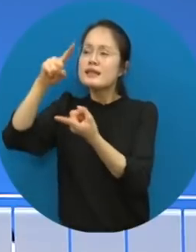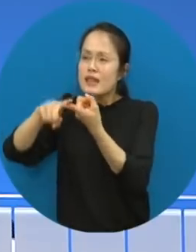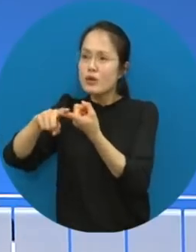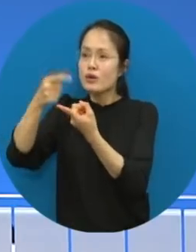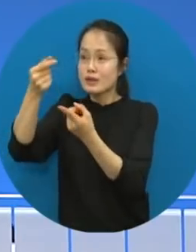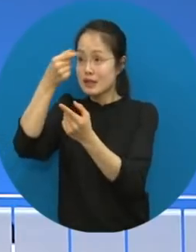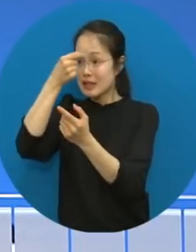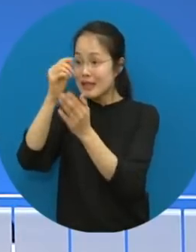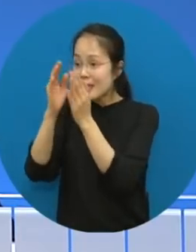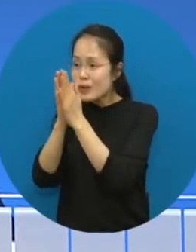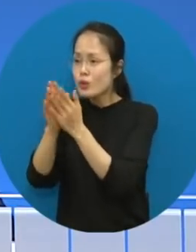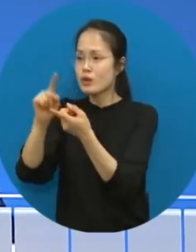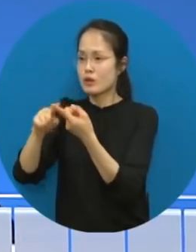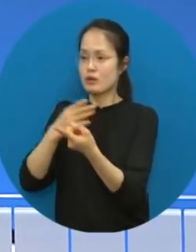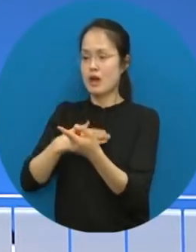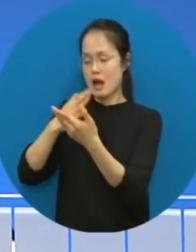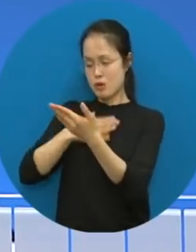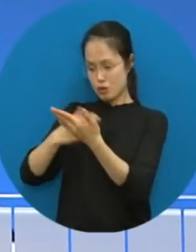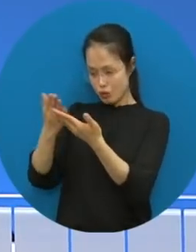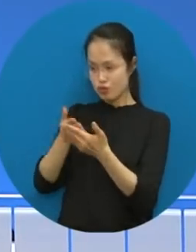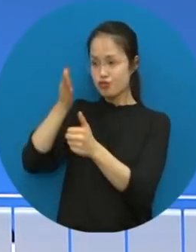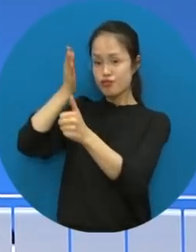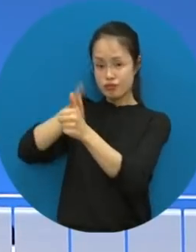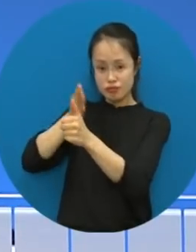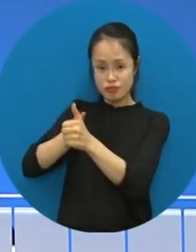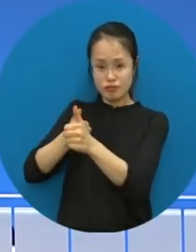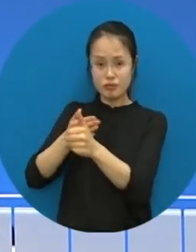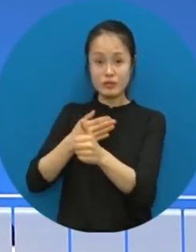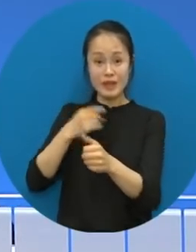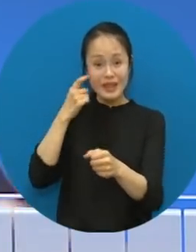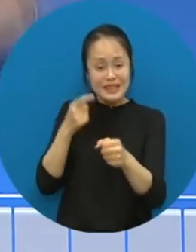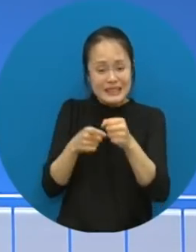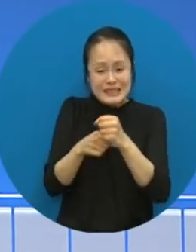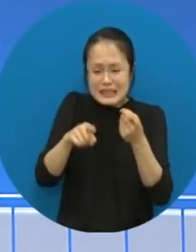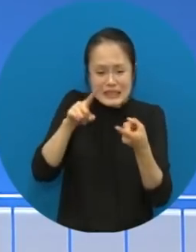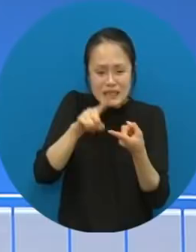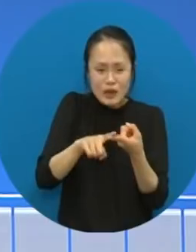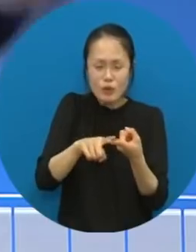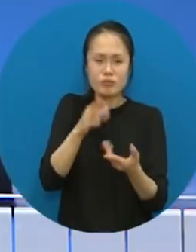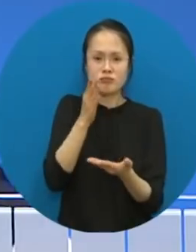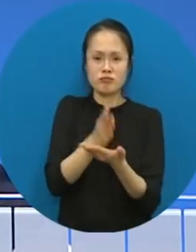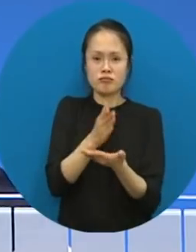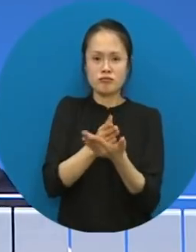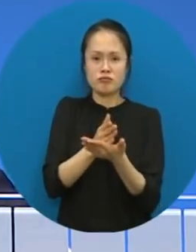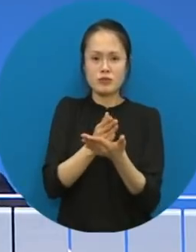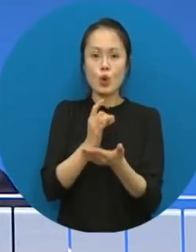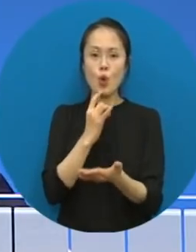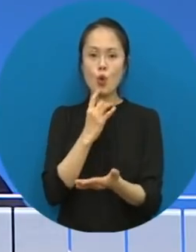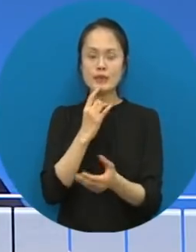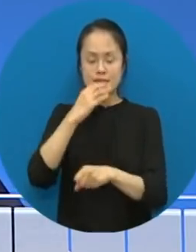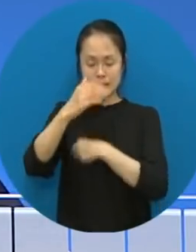주시옵소서. 내 뜻대로 하지 마시고 오직 하나님 아버지의 뜻대로,